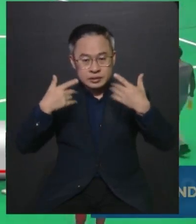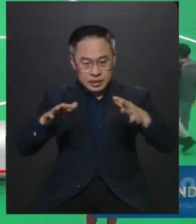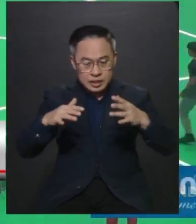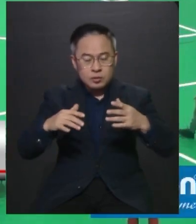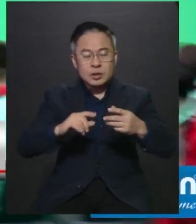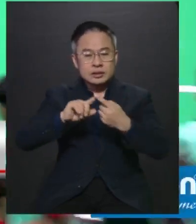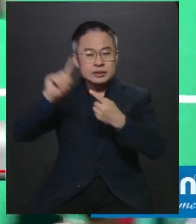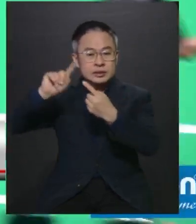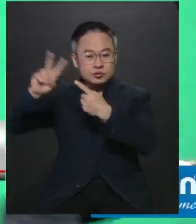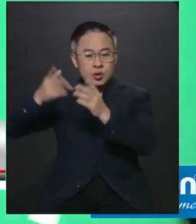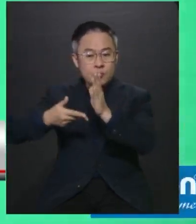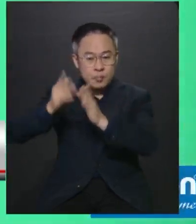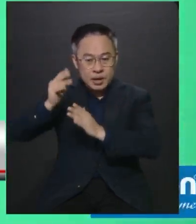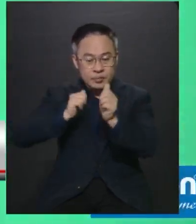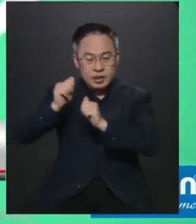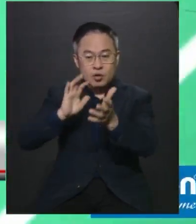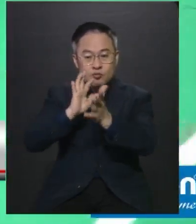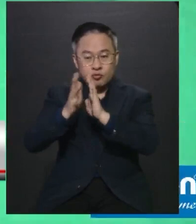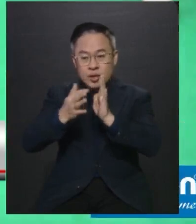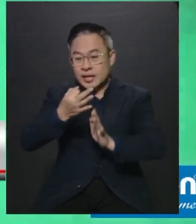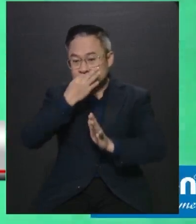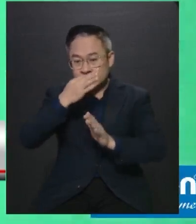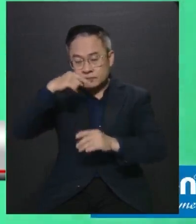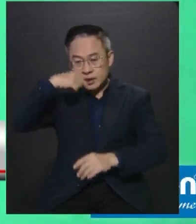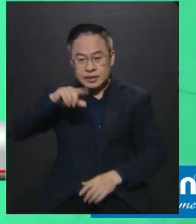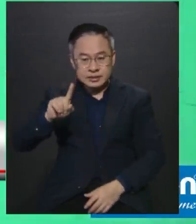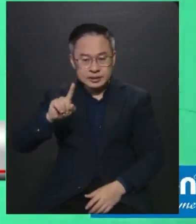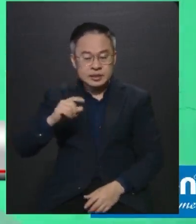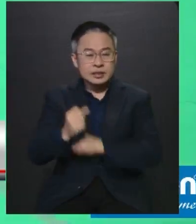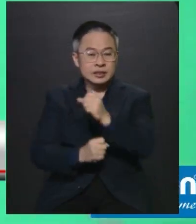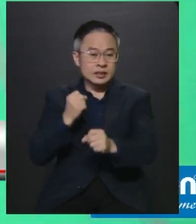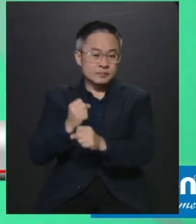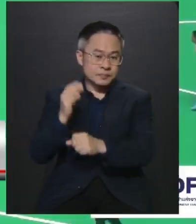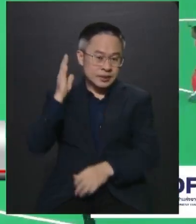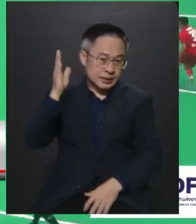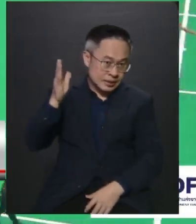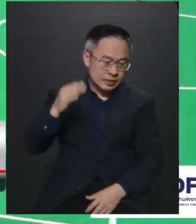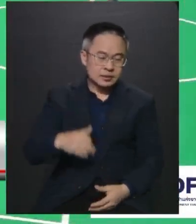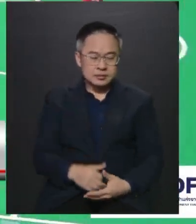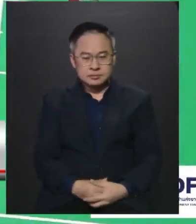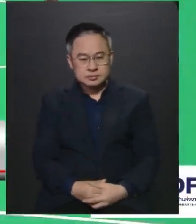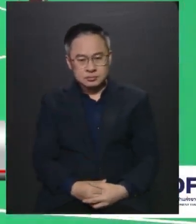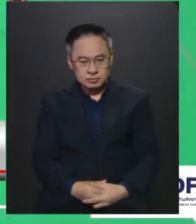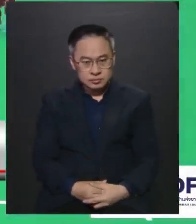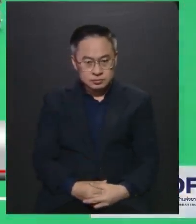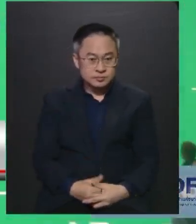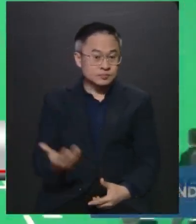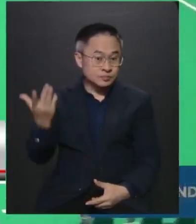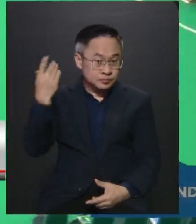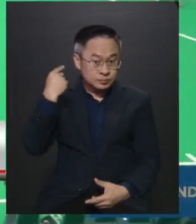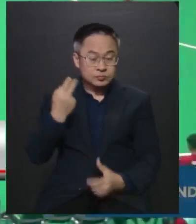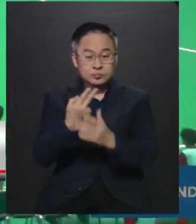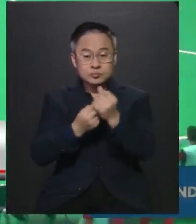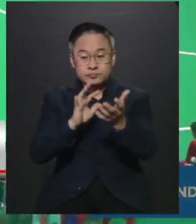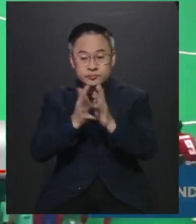ทีมที่จะเลื่อนชั้นสู่ฟุตซอลไทยลีก 2024ต่อไปครับดยคู่ไฮไลท์เมื่อวานนี้ครับเป็นการพบ